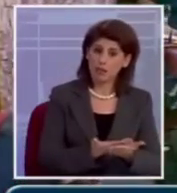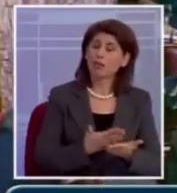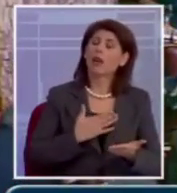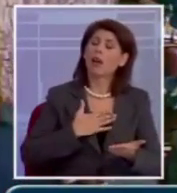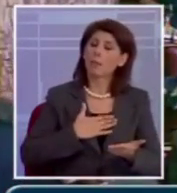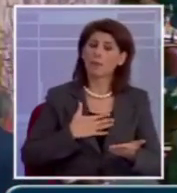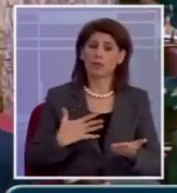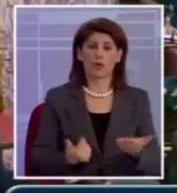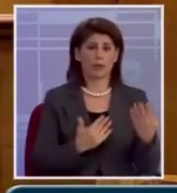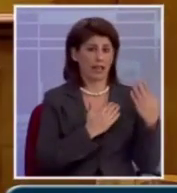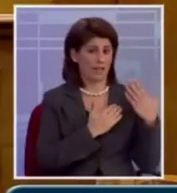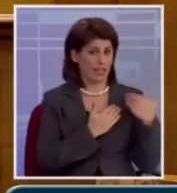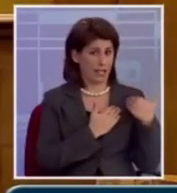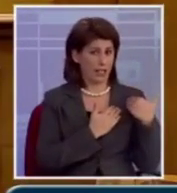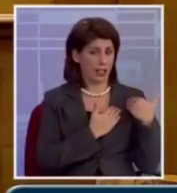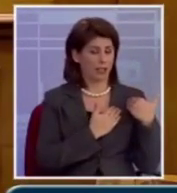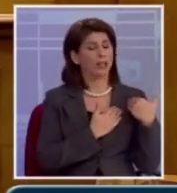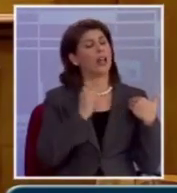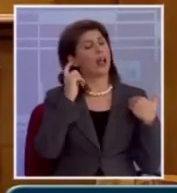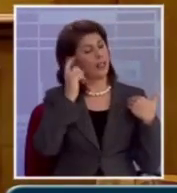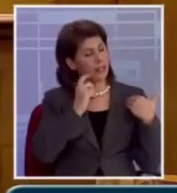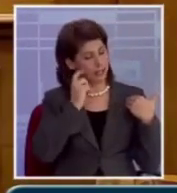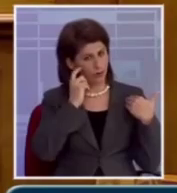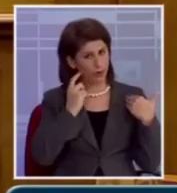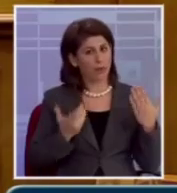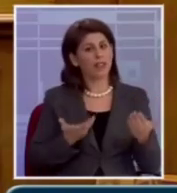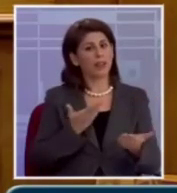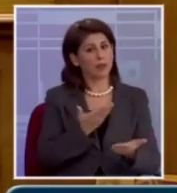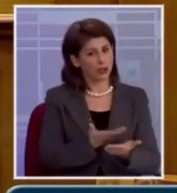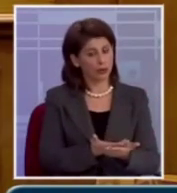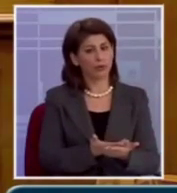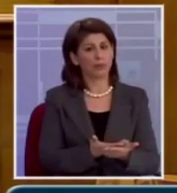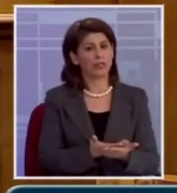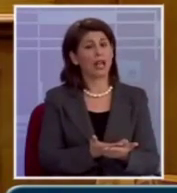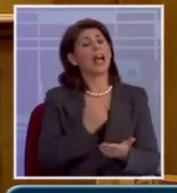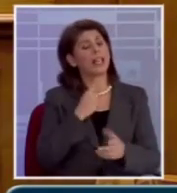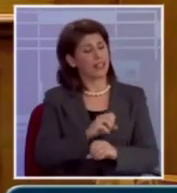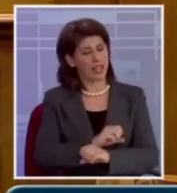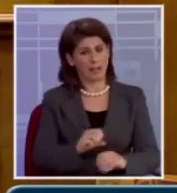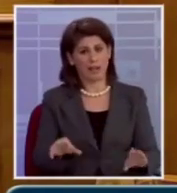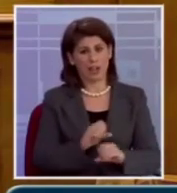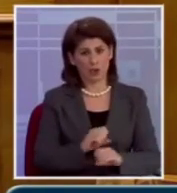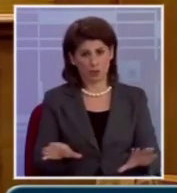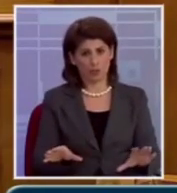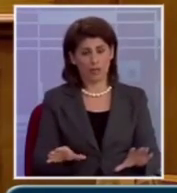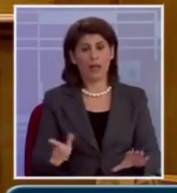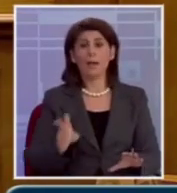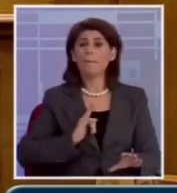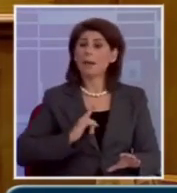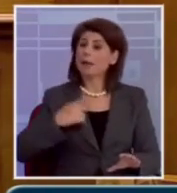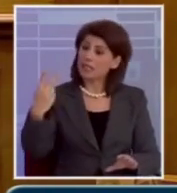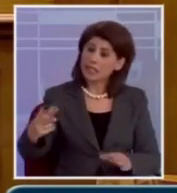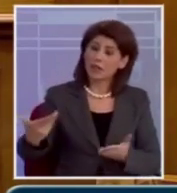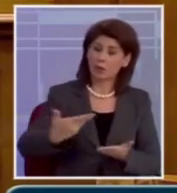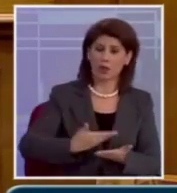που έχουμε την ευθύνη θα σκεφτούμε, θα προτείνουμε και θα σας ενημερώσουμε περιμένοντας και τις δικές σας